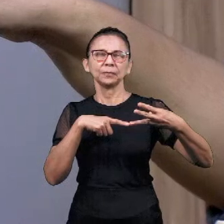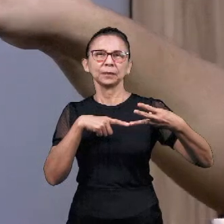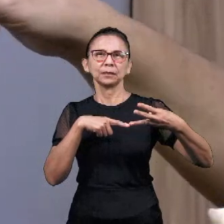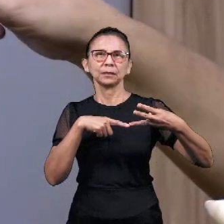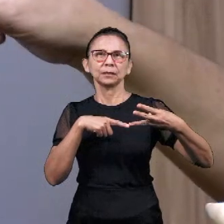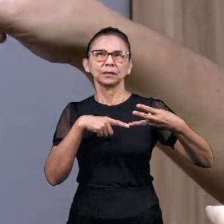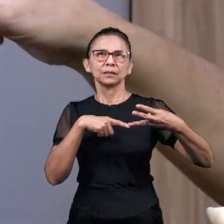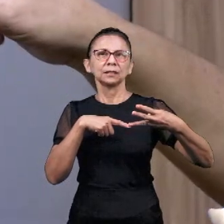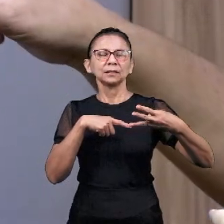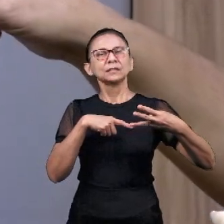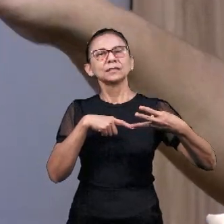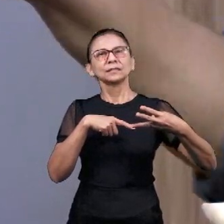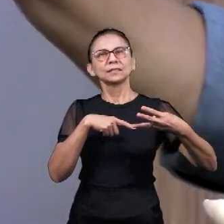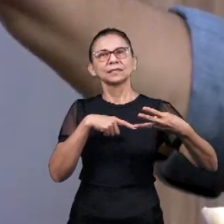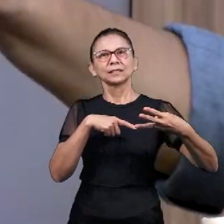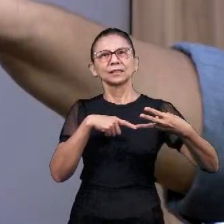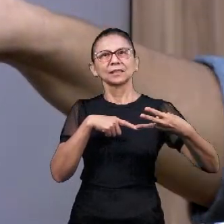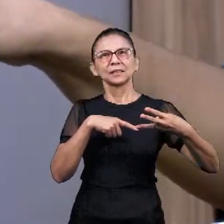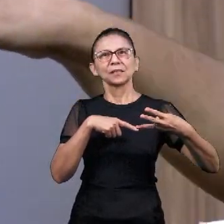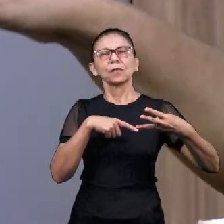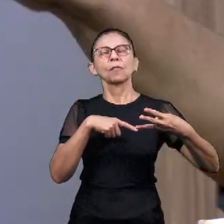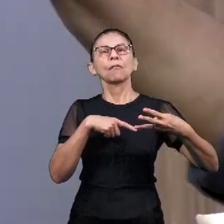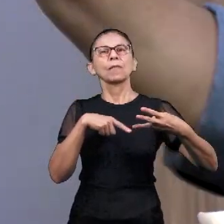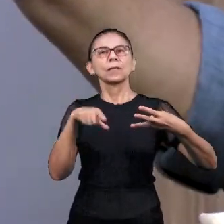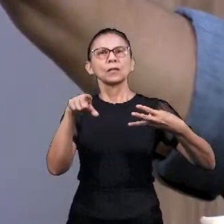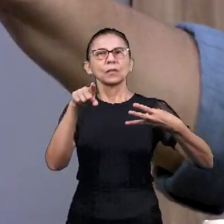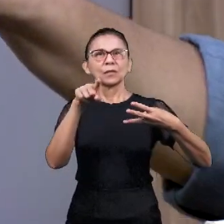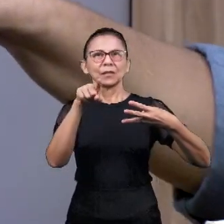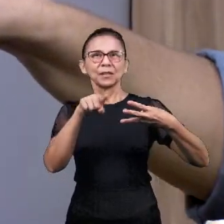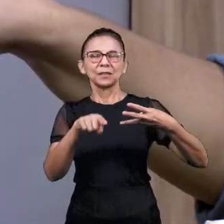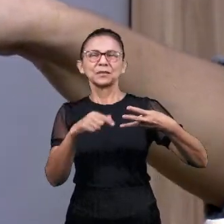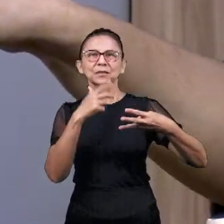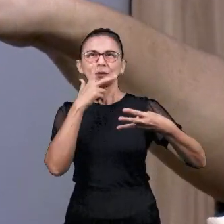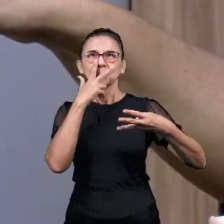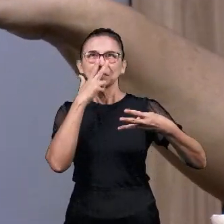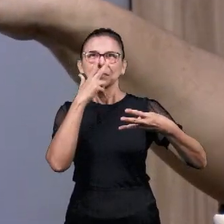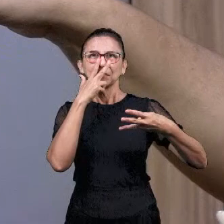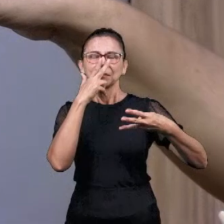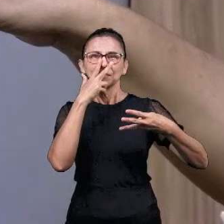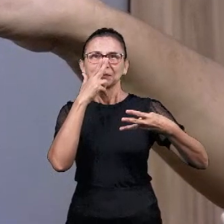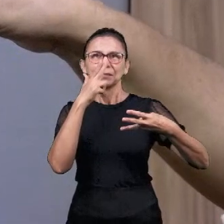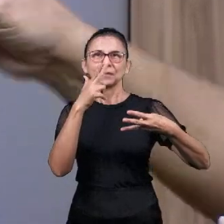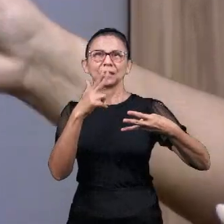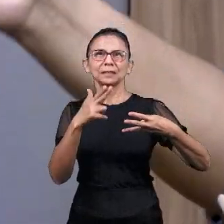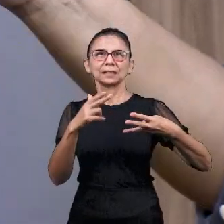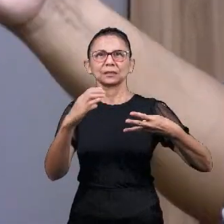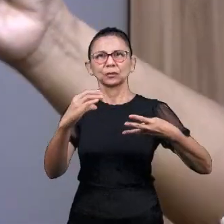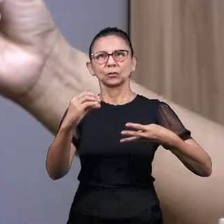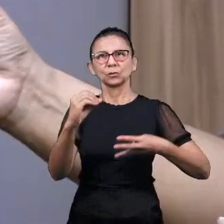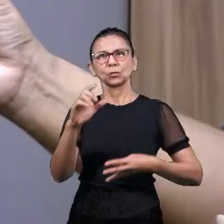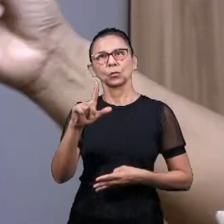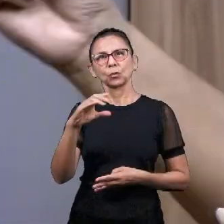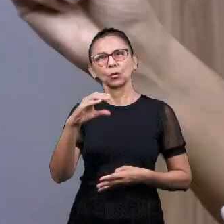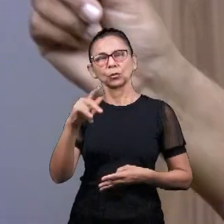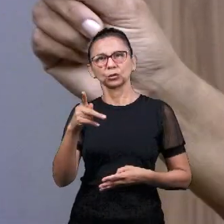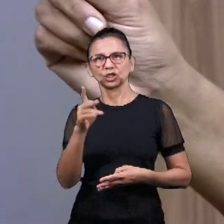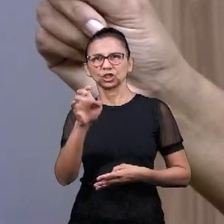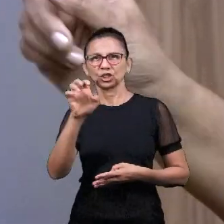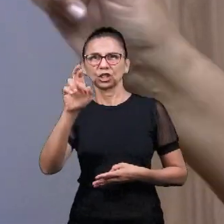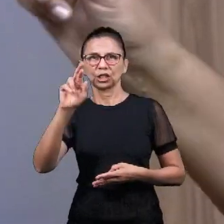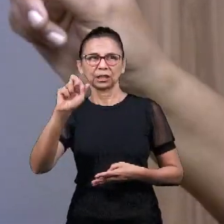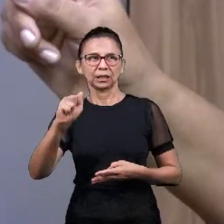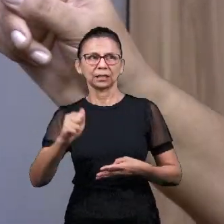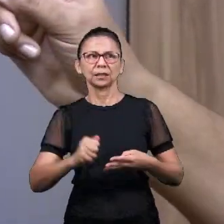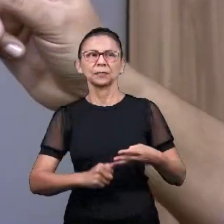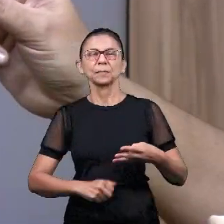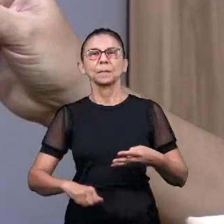croche ponctuée et double croche. Nous pouvons l'appeler d'un ensemble de croches ponctuées avec double croche